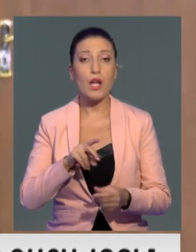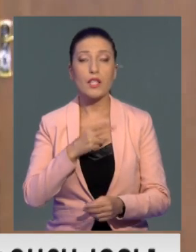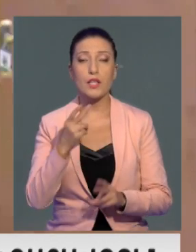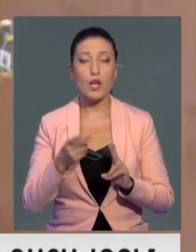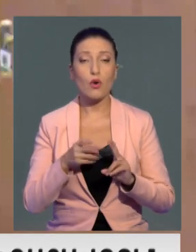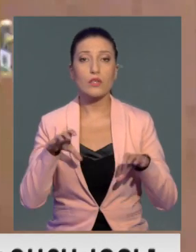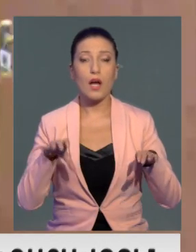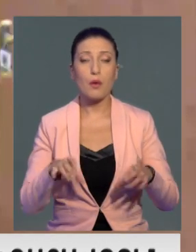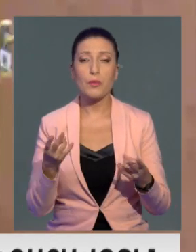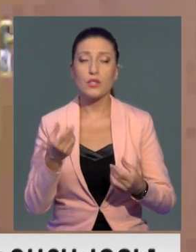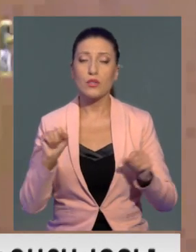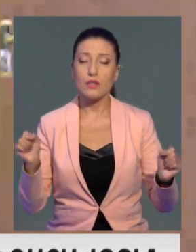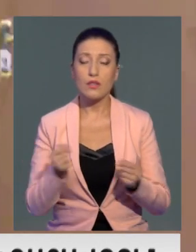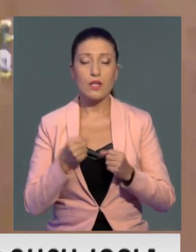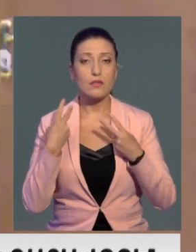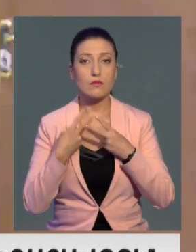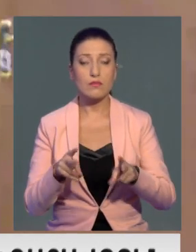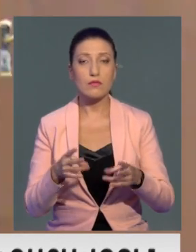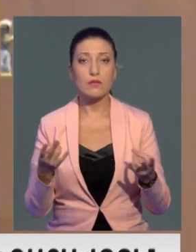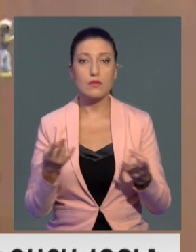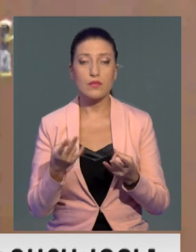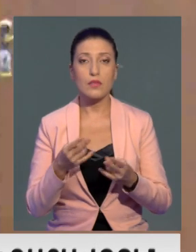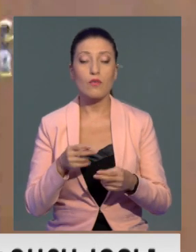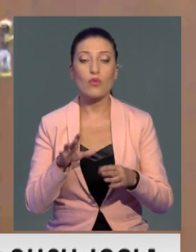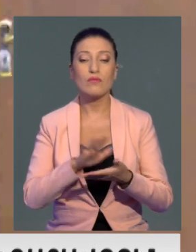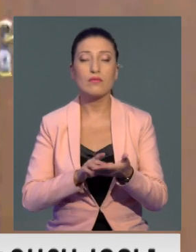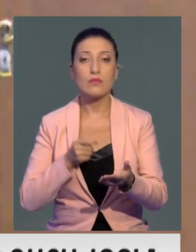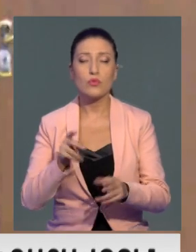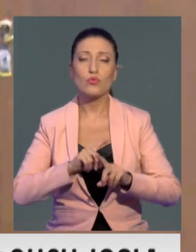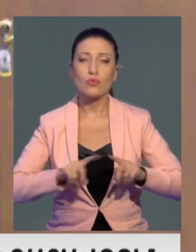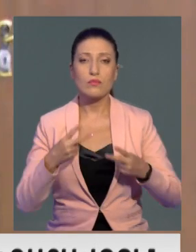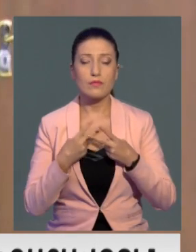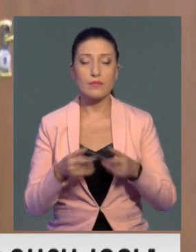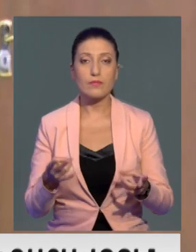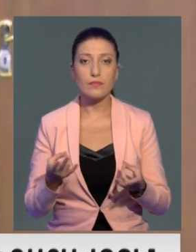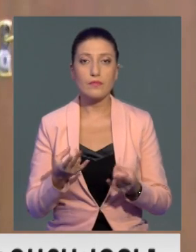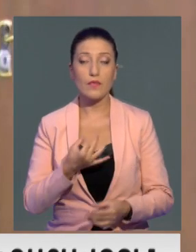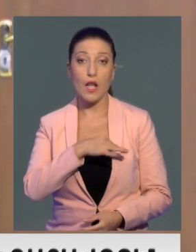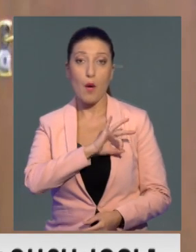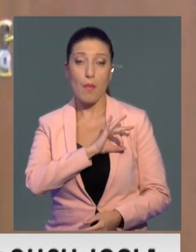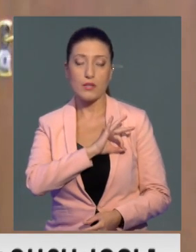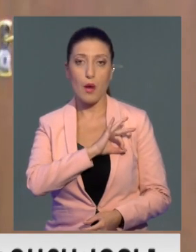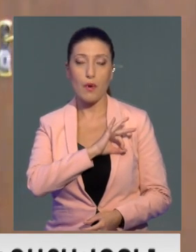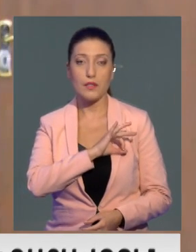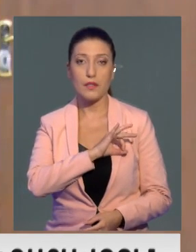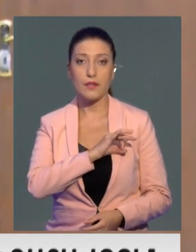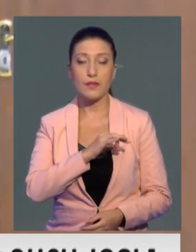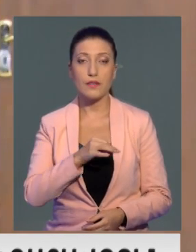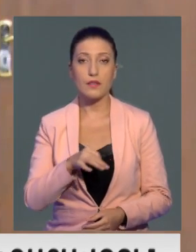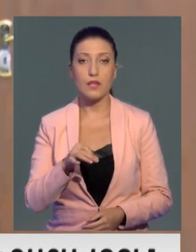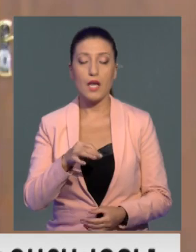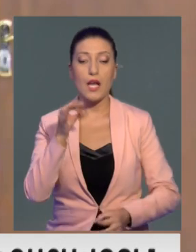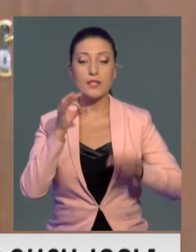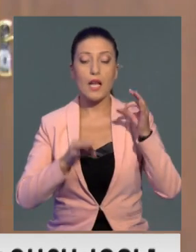անհապաղ կալանքից ազատել և դադարեցնել նրա նկատմամբ խափանման միջոցը։ Ասեմ, որ փաստաբանները հիմնականում դատարանի